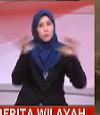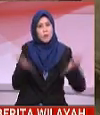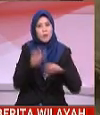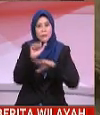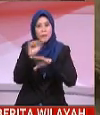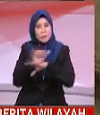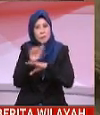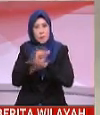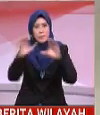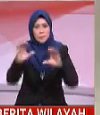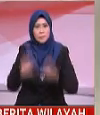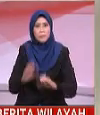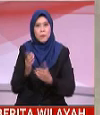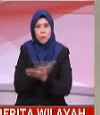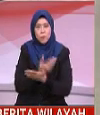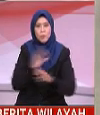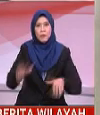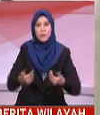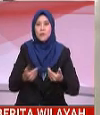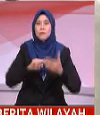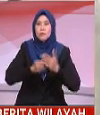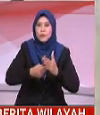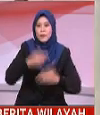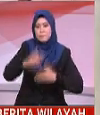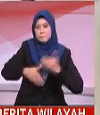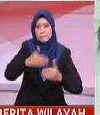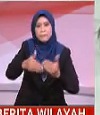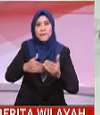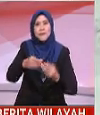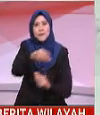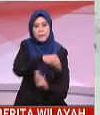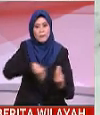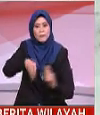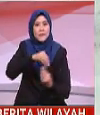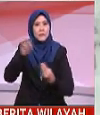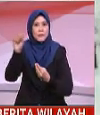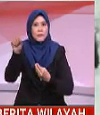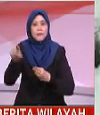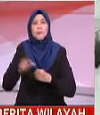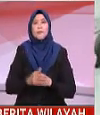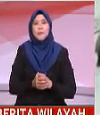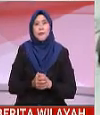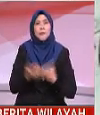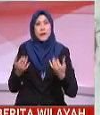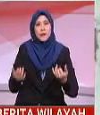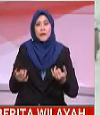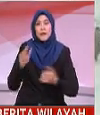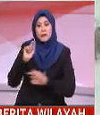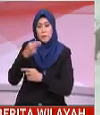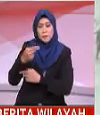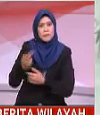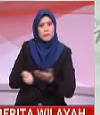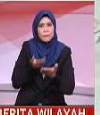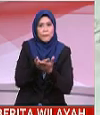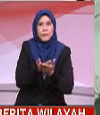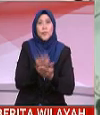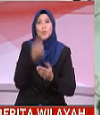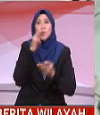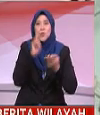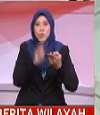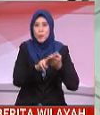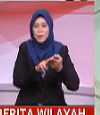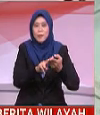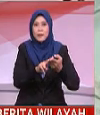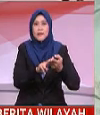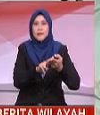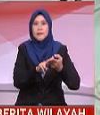baharu dalam urusan pengendalian operasi di Tanah Suci. TH menasihati bakal haji yang telah menerima surat lawatan untuk